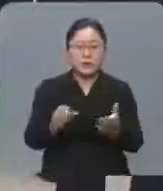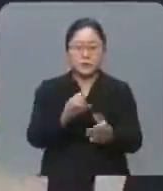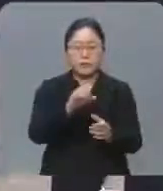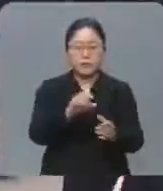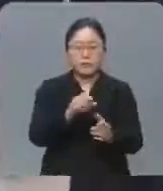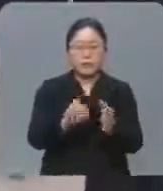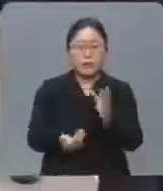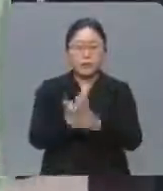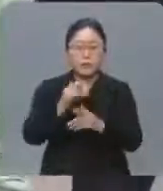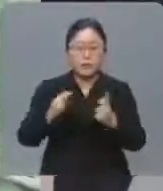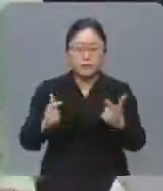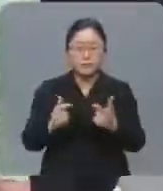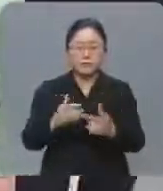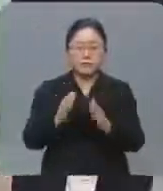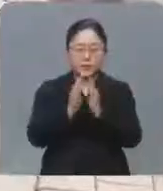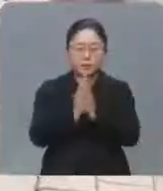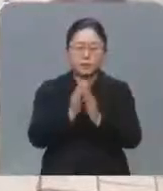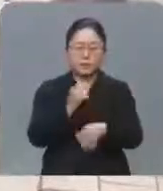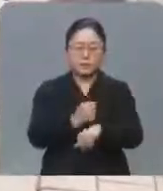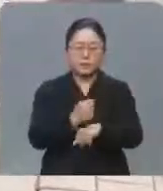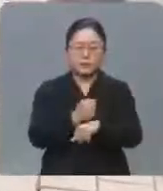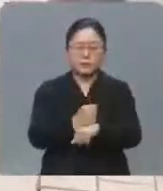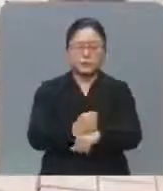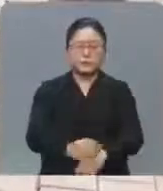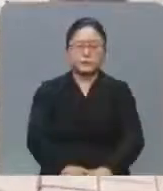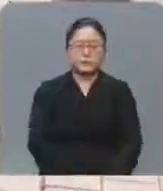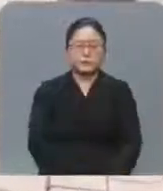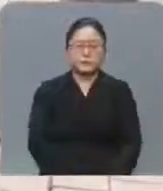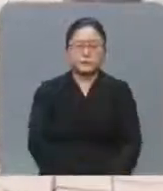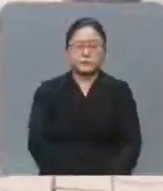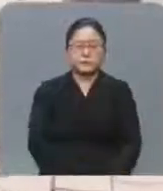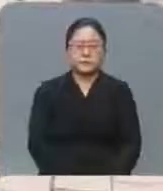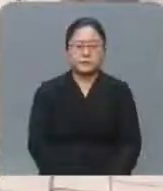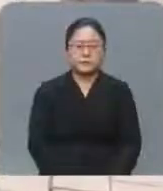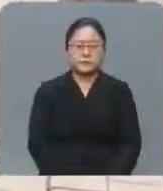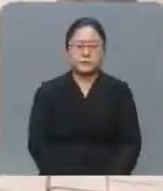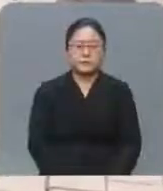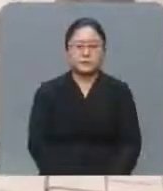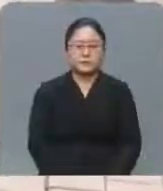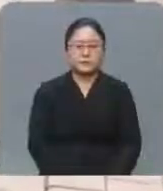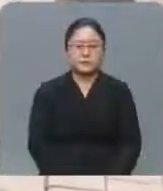되풀이되지 않기를 바랐습니다. 지금까지 목포 신항에서 KBS 뉴스 김혜린입니다.